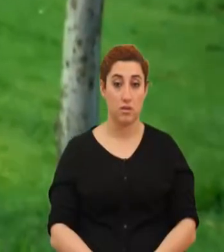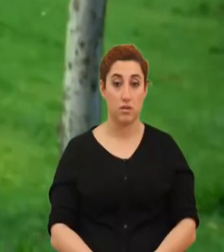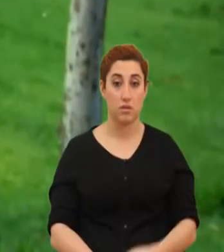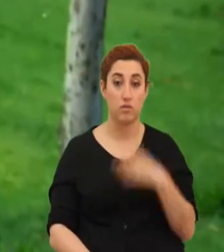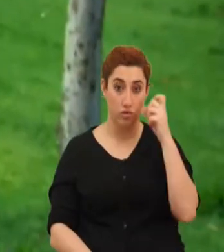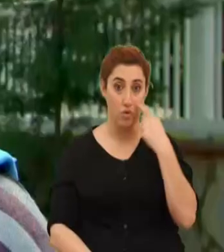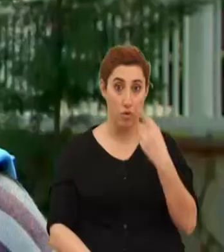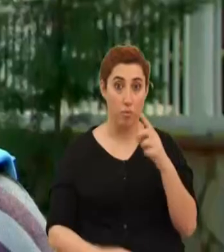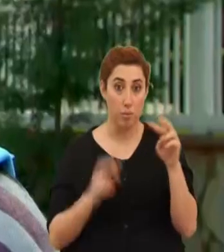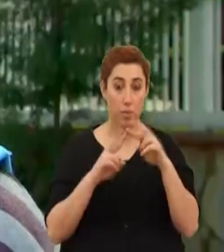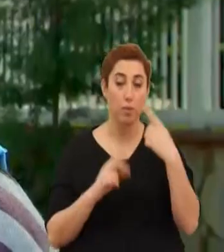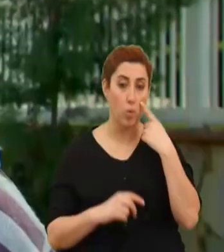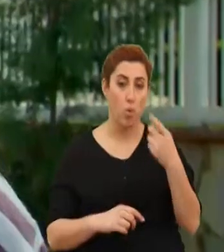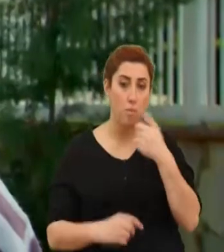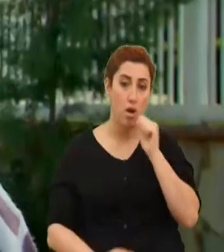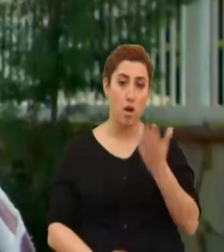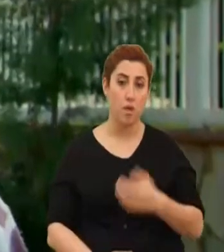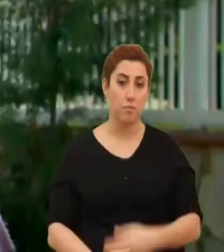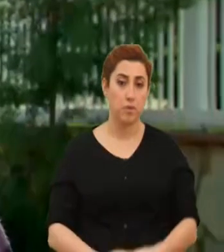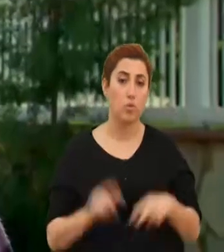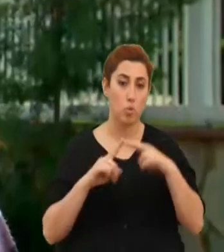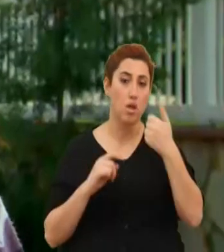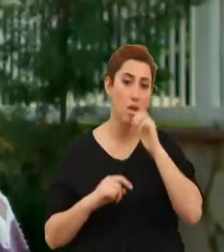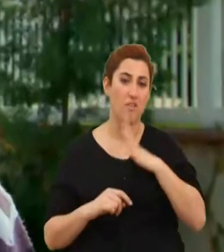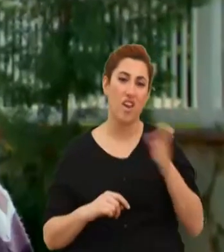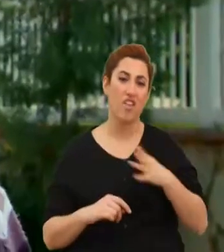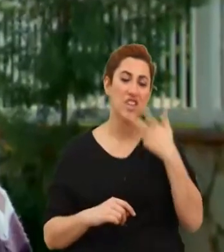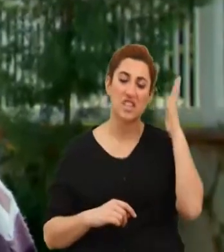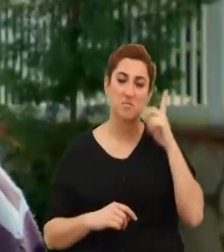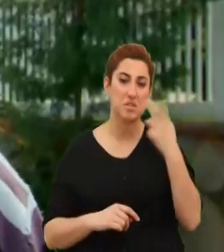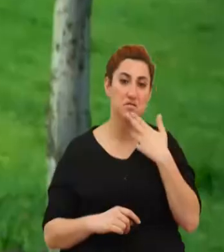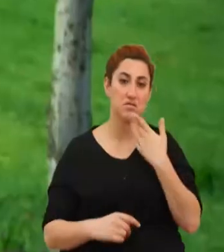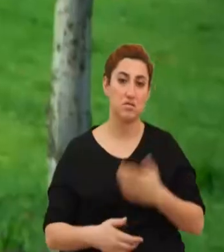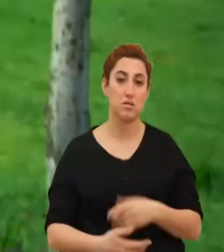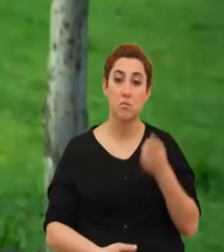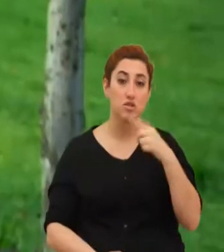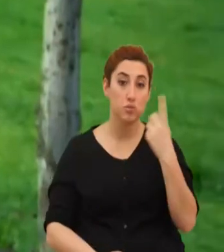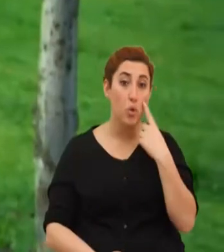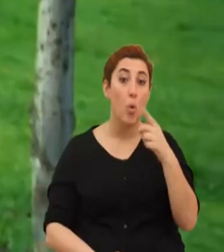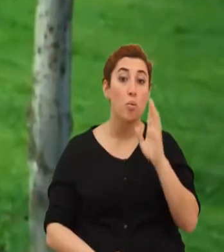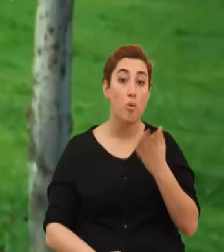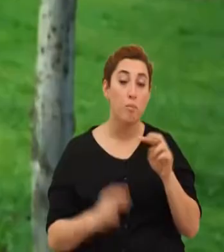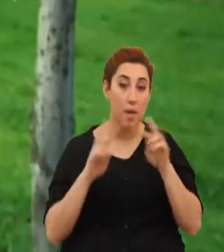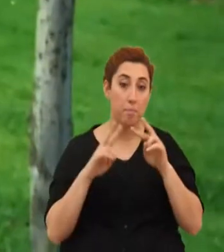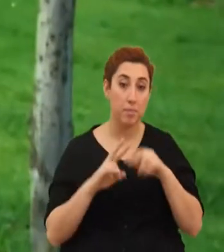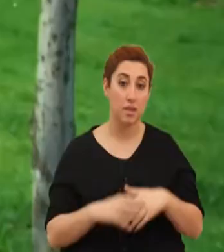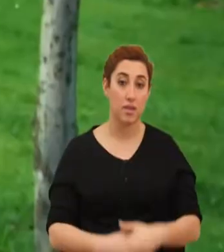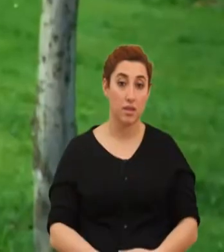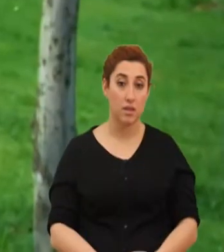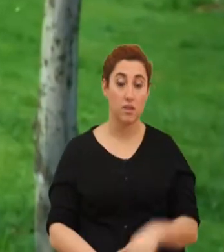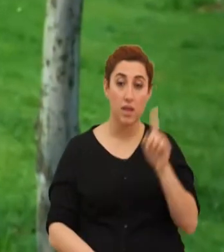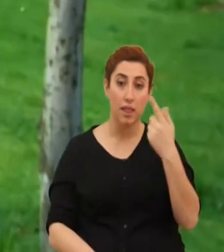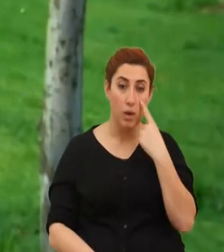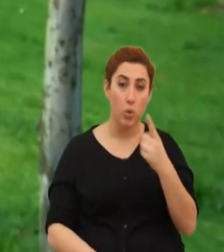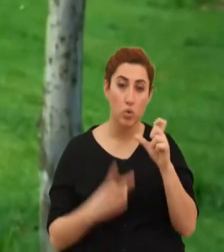Fotoğrafı veriyor mu Mehmet? Görüyorum abi. Nurhan abi var. Yanında da sarışın bir kız. Başka bir şey görünmüyor Mehmet. Sen